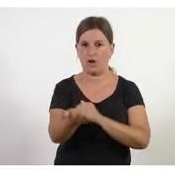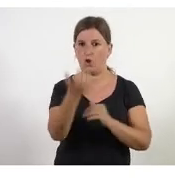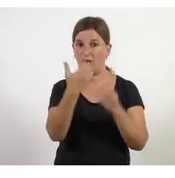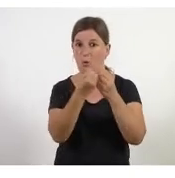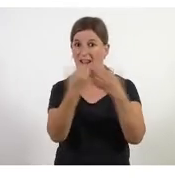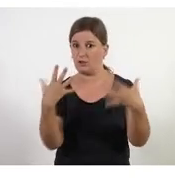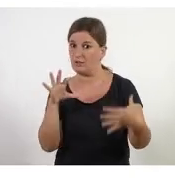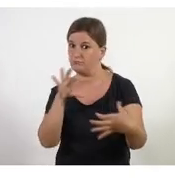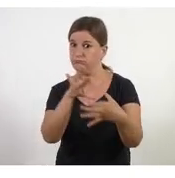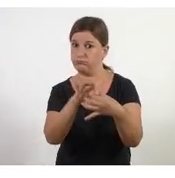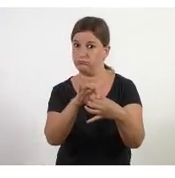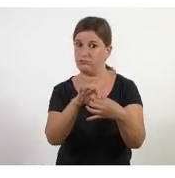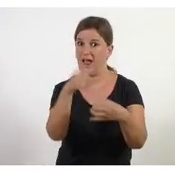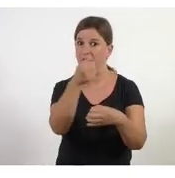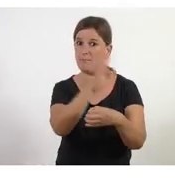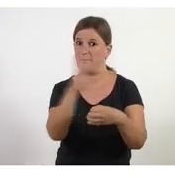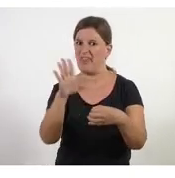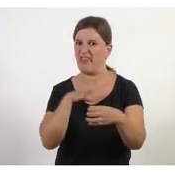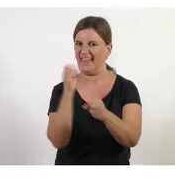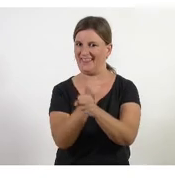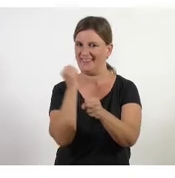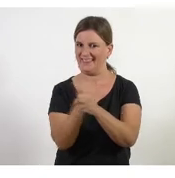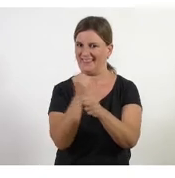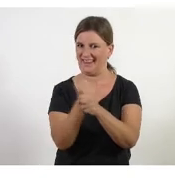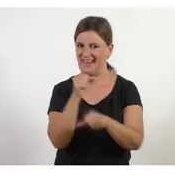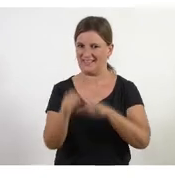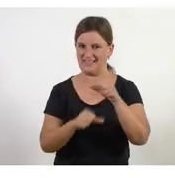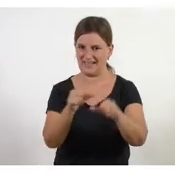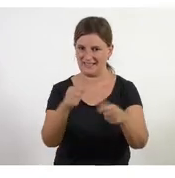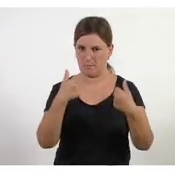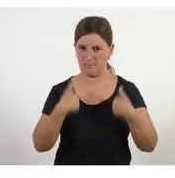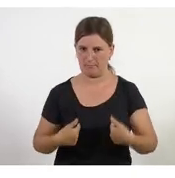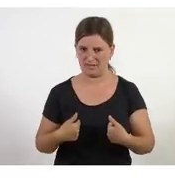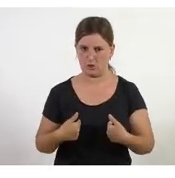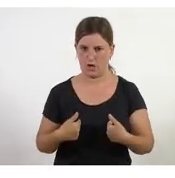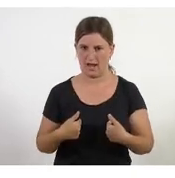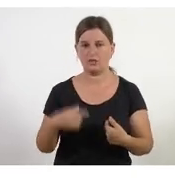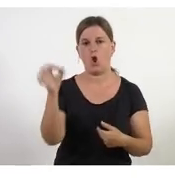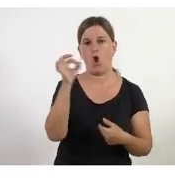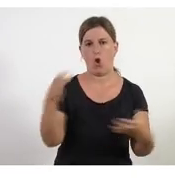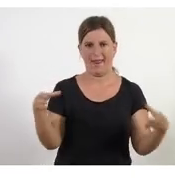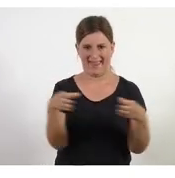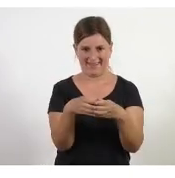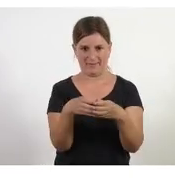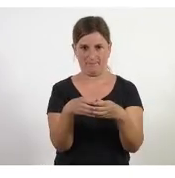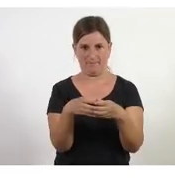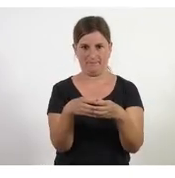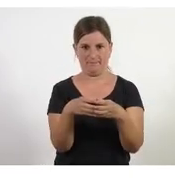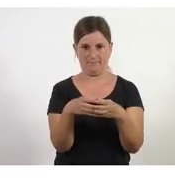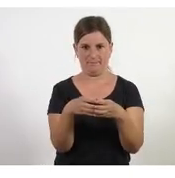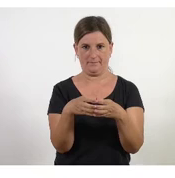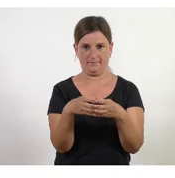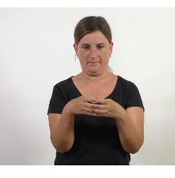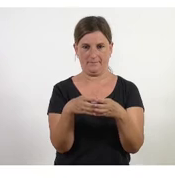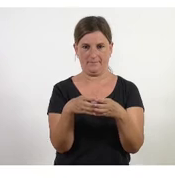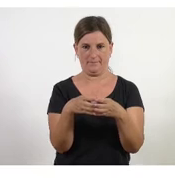amb les aplicacions de les tasques, tant tasques personals a la feina com tasques en l'equip. El punt